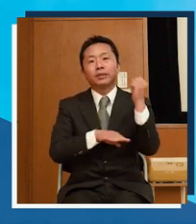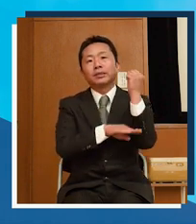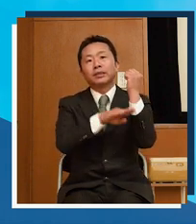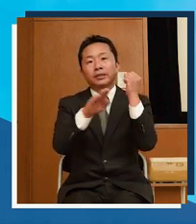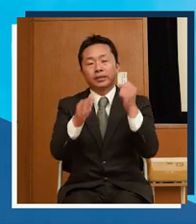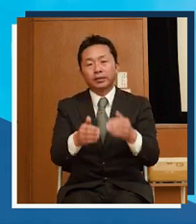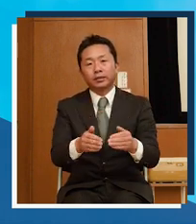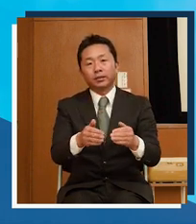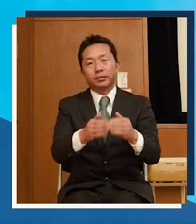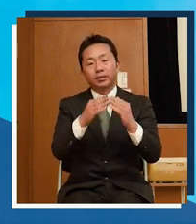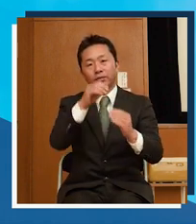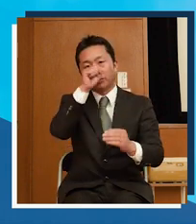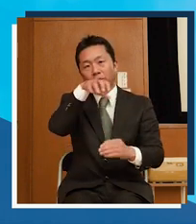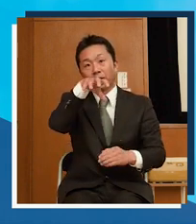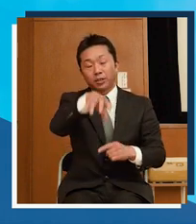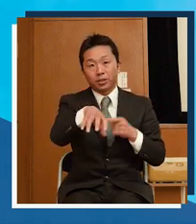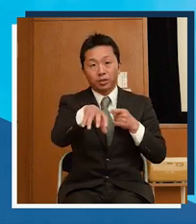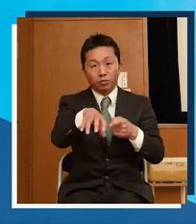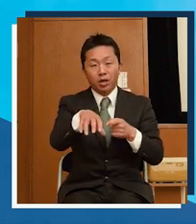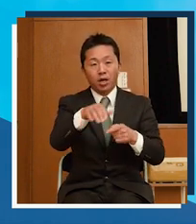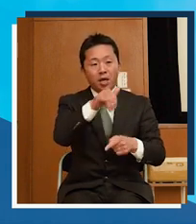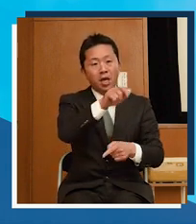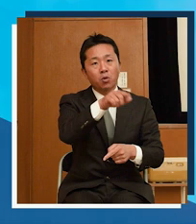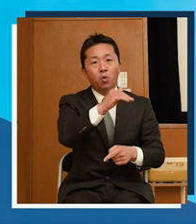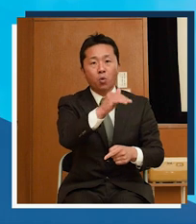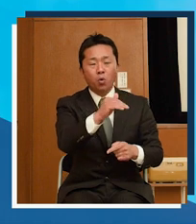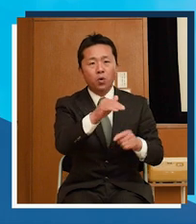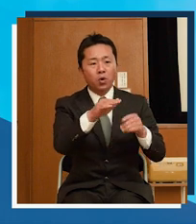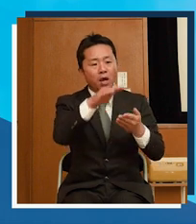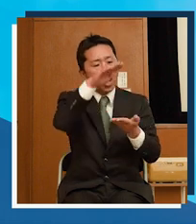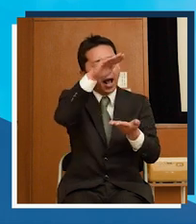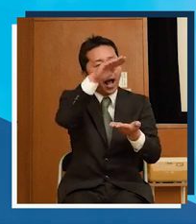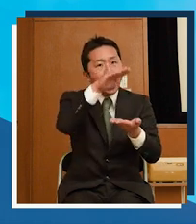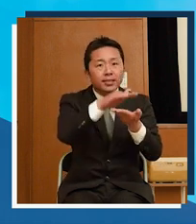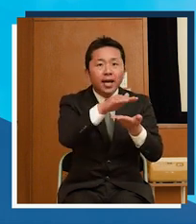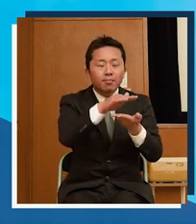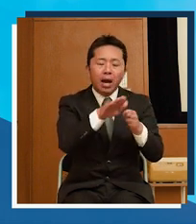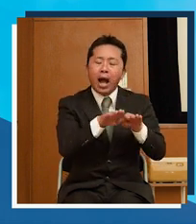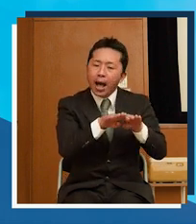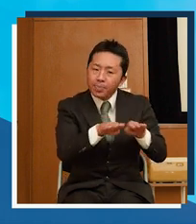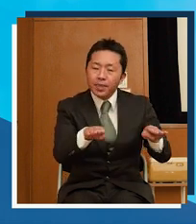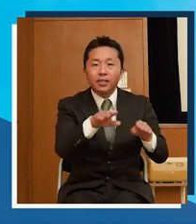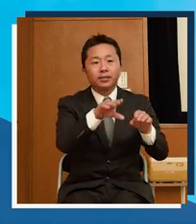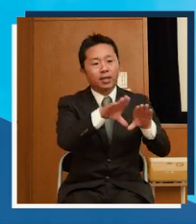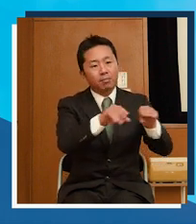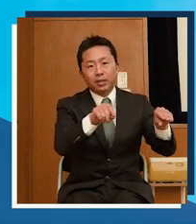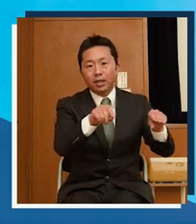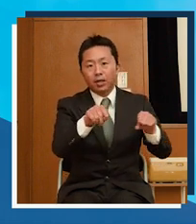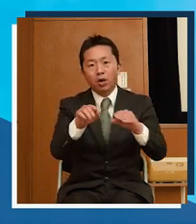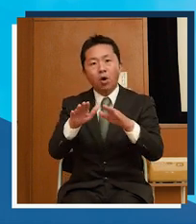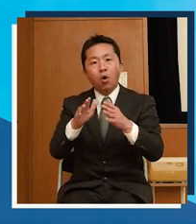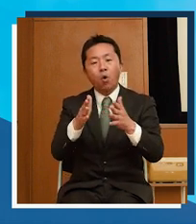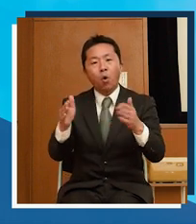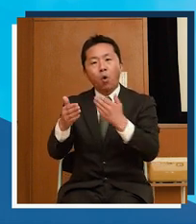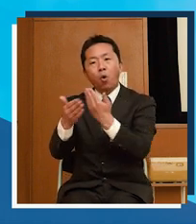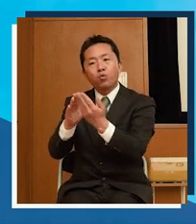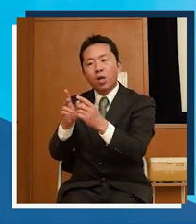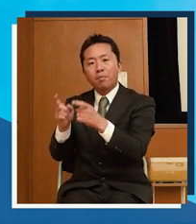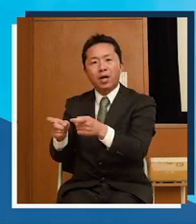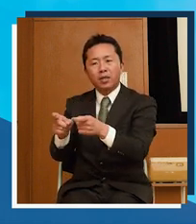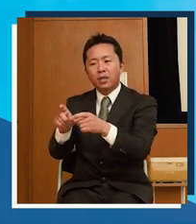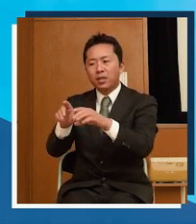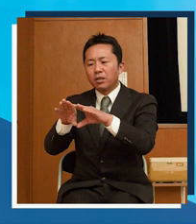には辺のこ側の比較的浅盤つまり盤がが安定している部分と大浦湾側の盤が